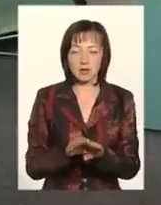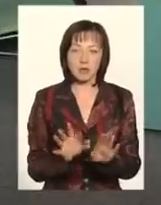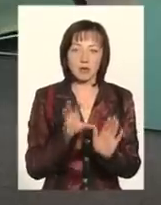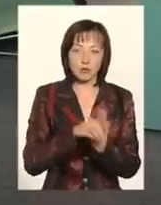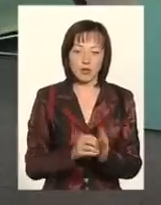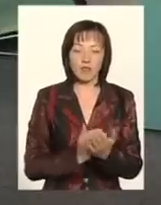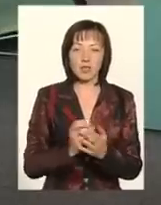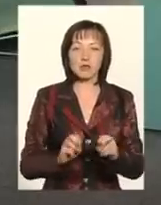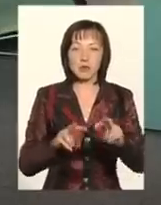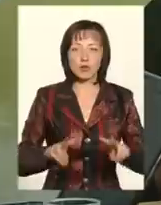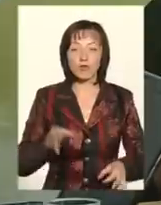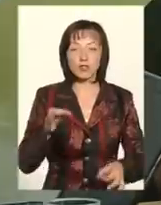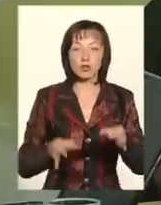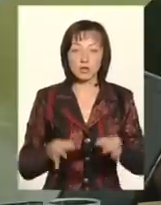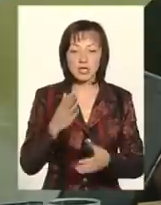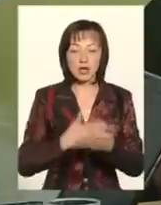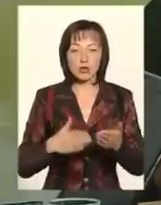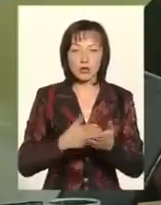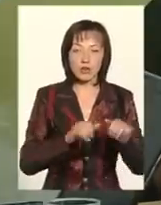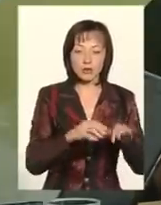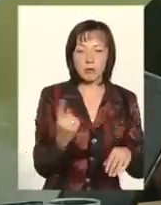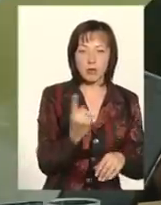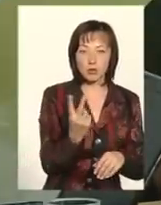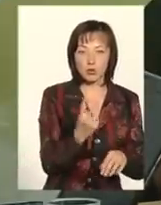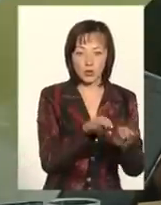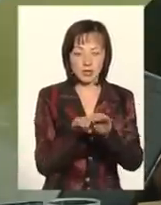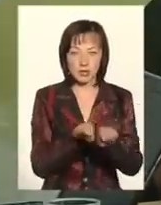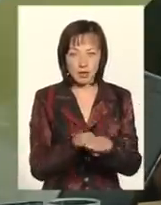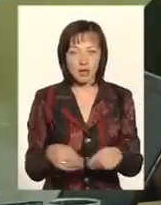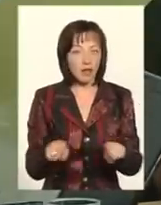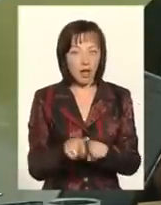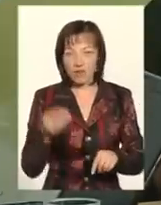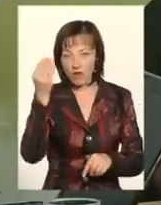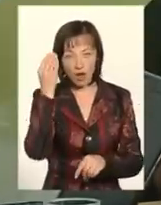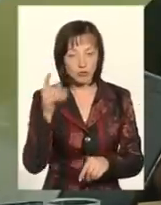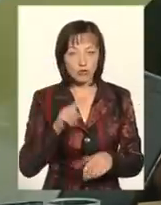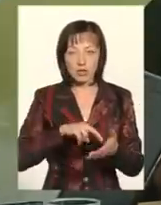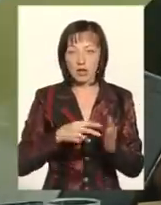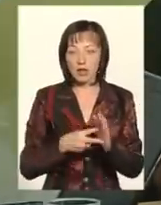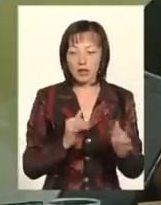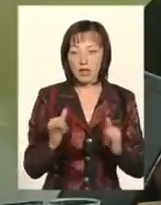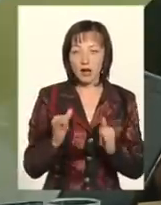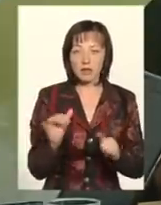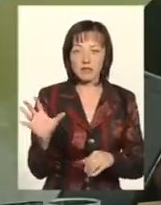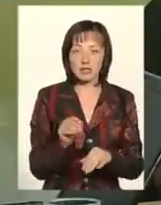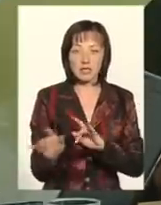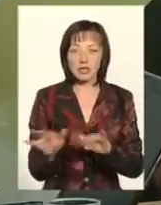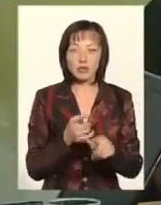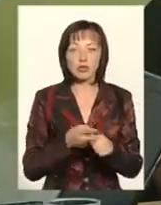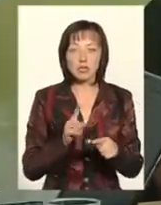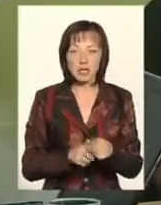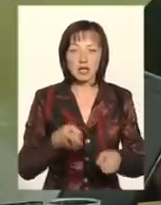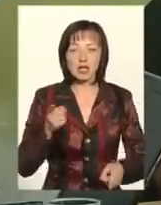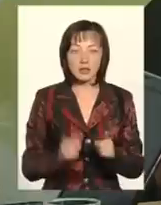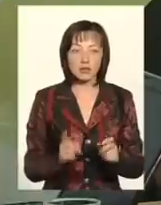Вищий спеціалізований суд де скасовує рішення першої інстанції другої інстанції Таке враження що Стратегія і тактика цих всіх дій що це йде